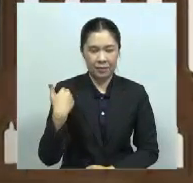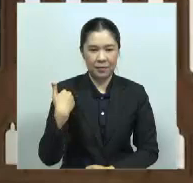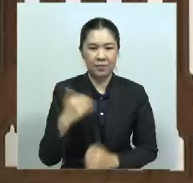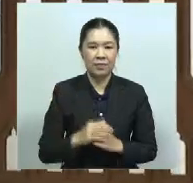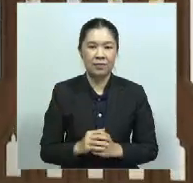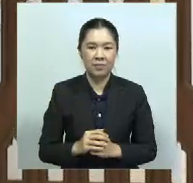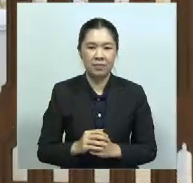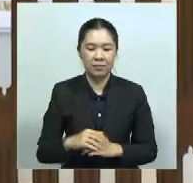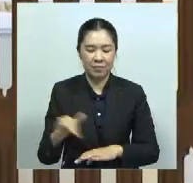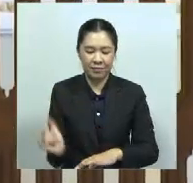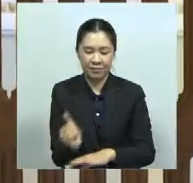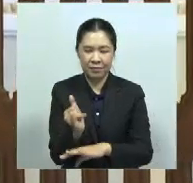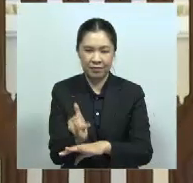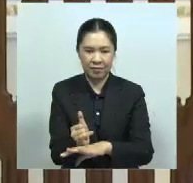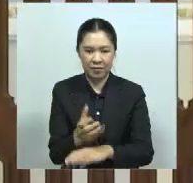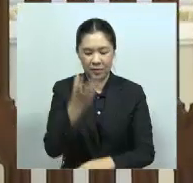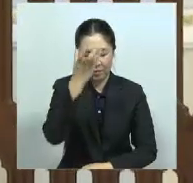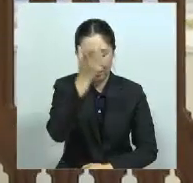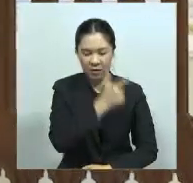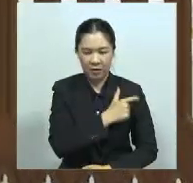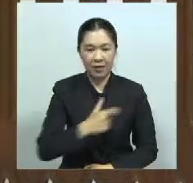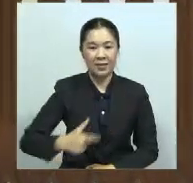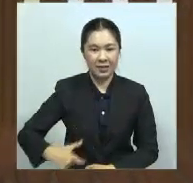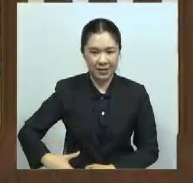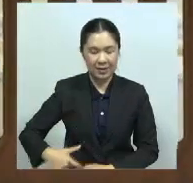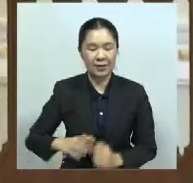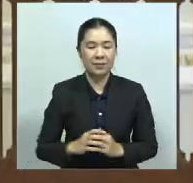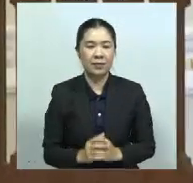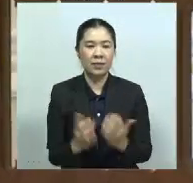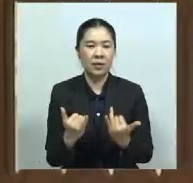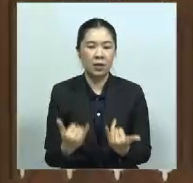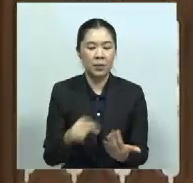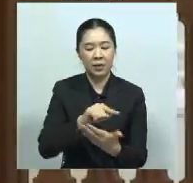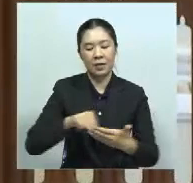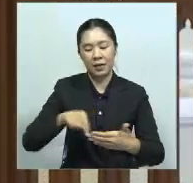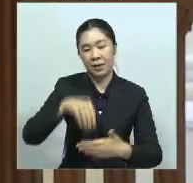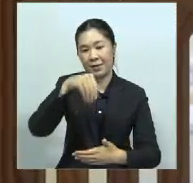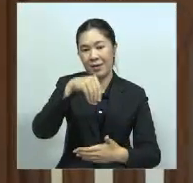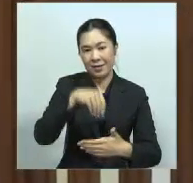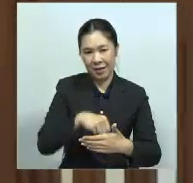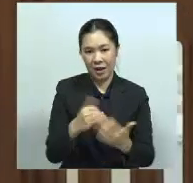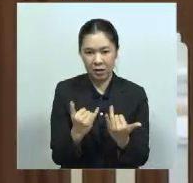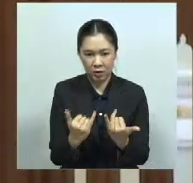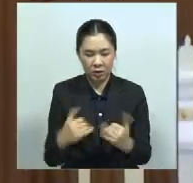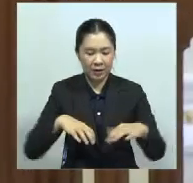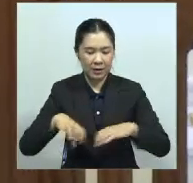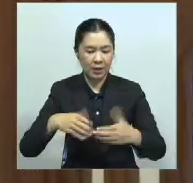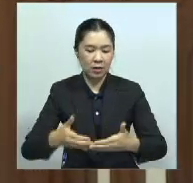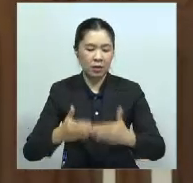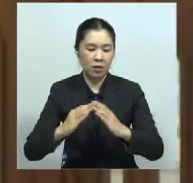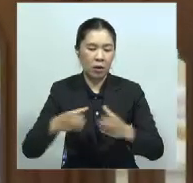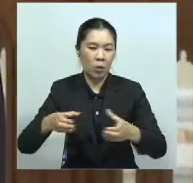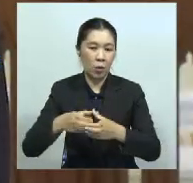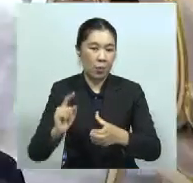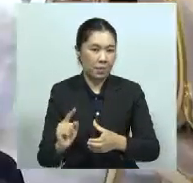าสมเด็จพระนางเจ้าพระบรมราชินีอีกทั้งปีนี้ยังมีการเลือกตั้งที่ขณะนี้อยู่ระหว่างการจัดตั้งรัฐบาล